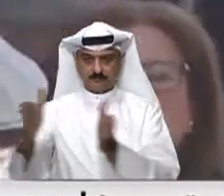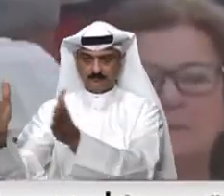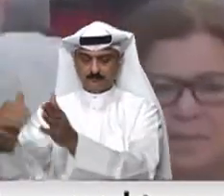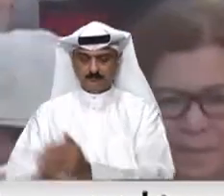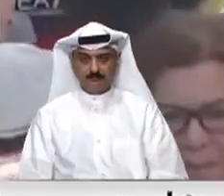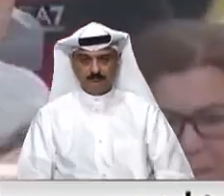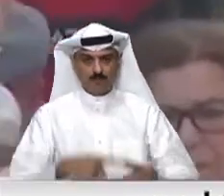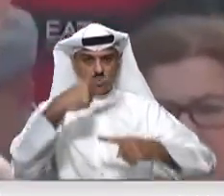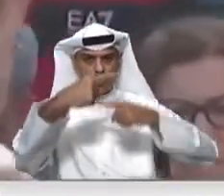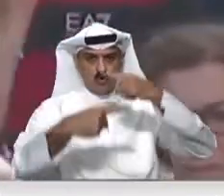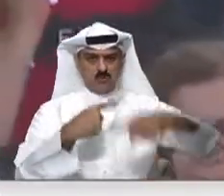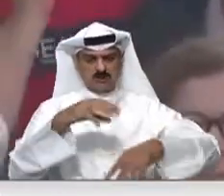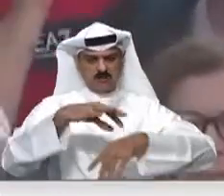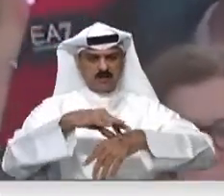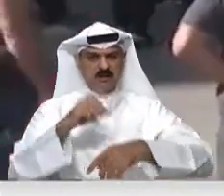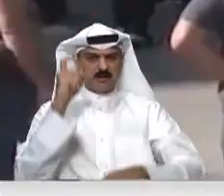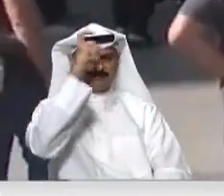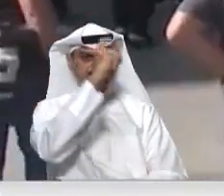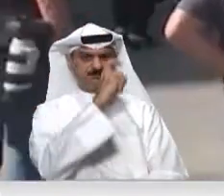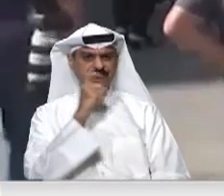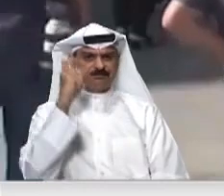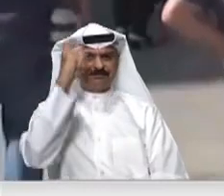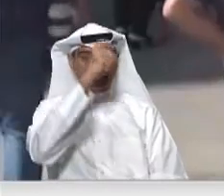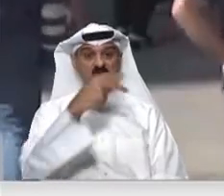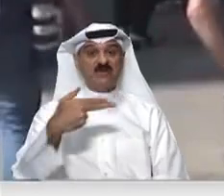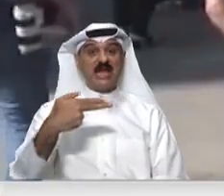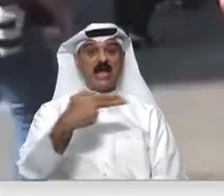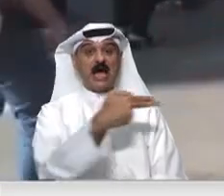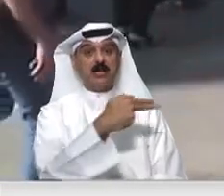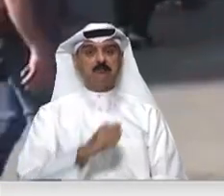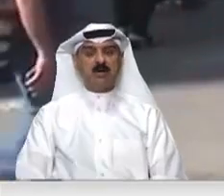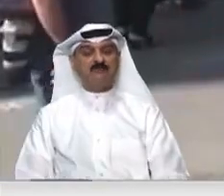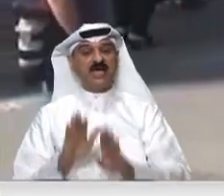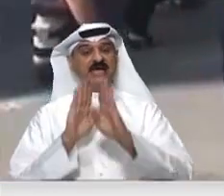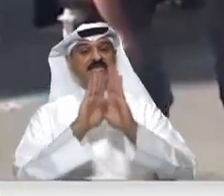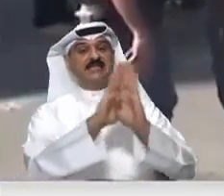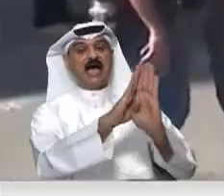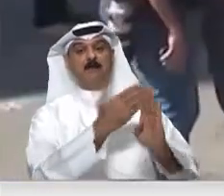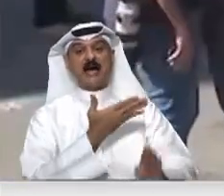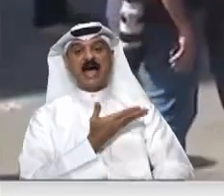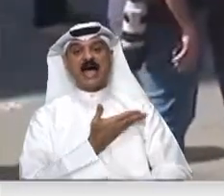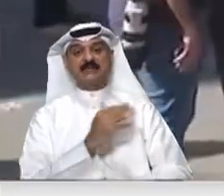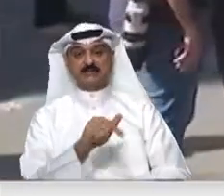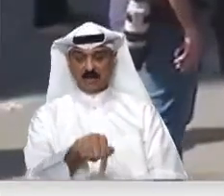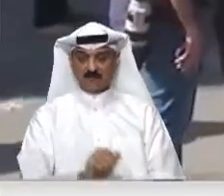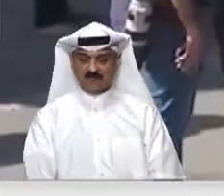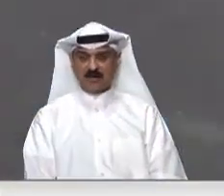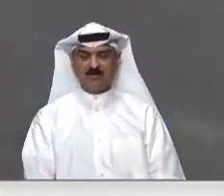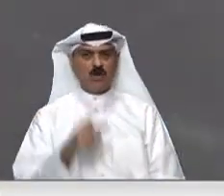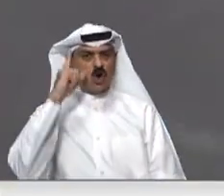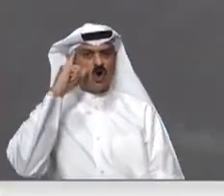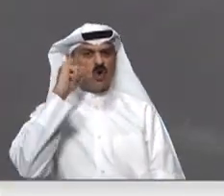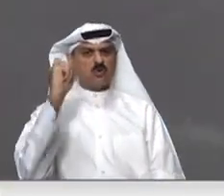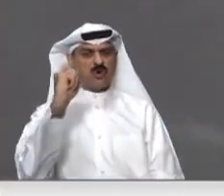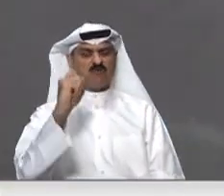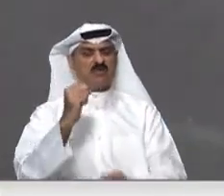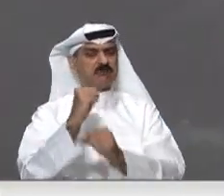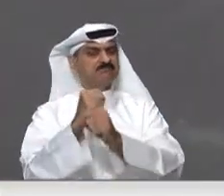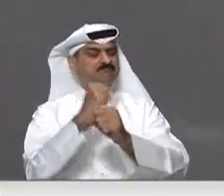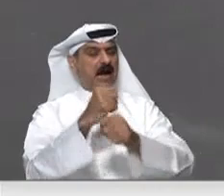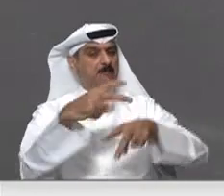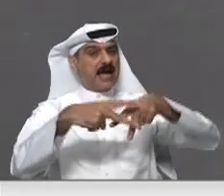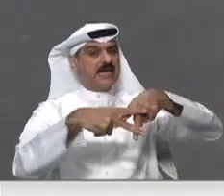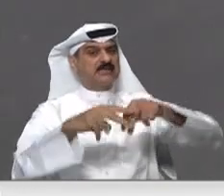تستمر حالة الغليان في كافة أرجاء الضفة الغربية نصرة لغزة وضد كافة الجرائم التي يرتكبها الاحتلال